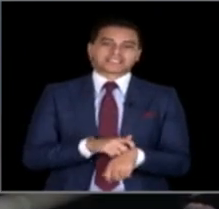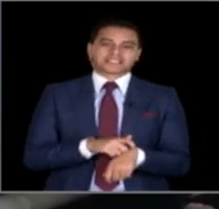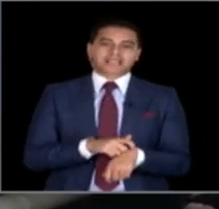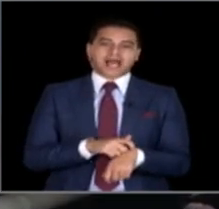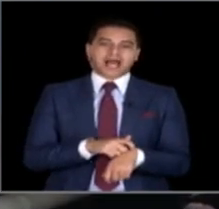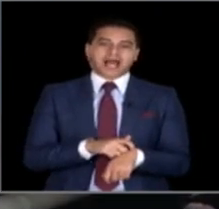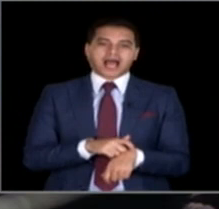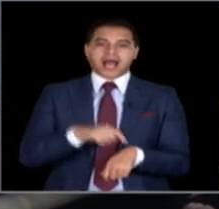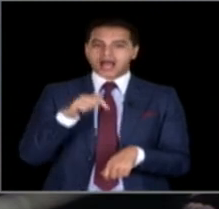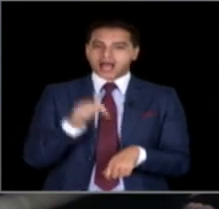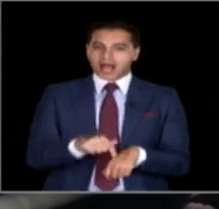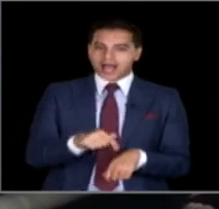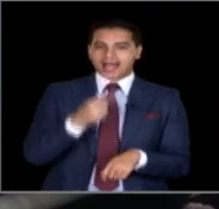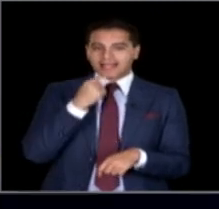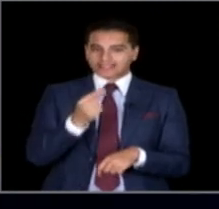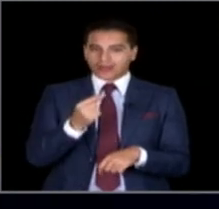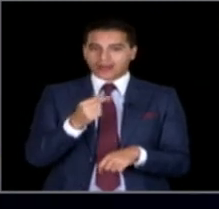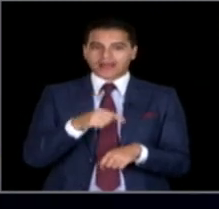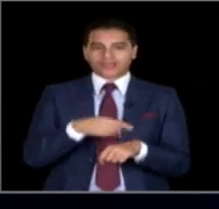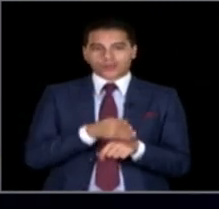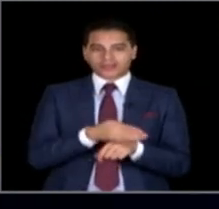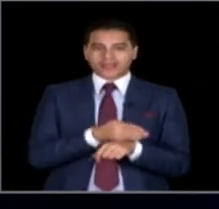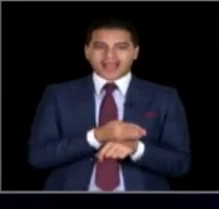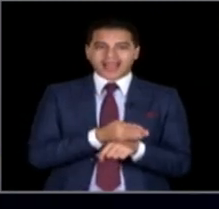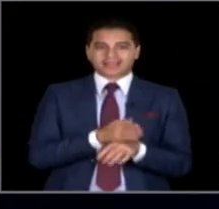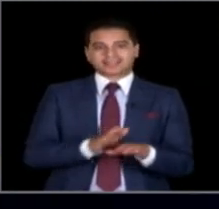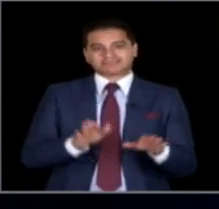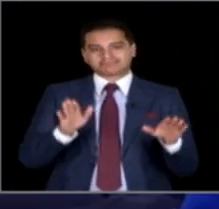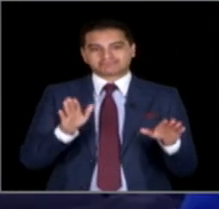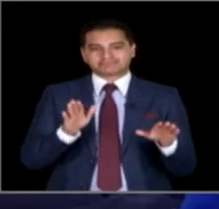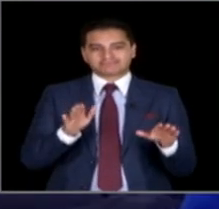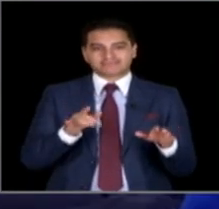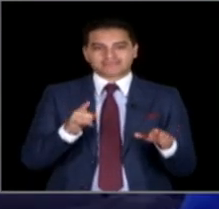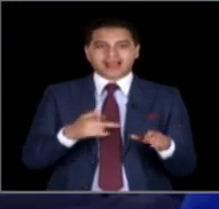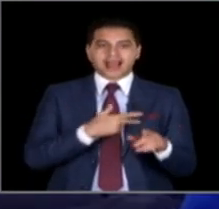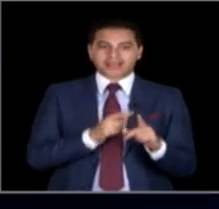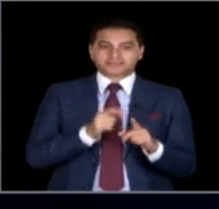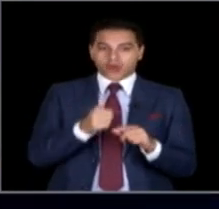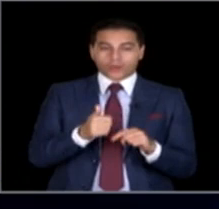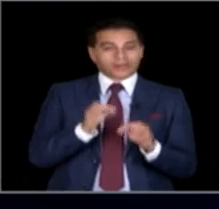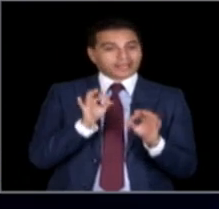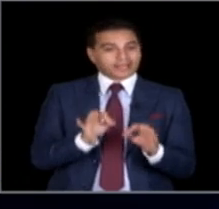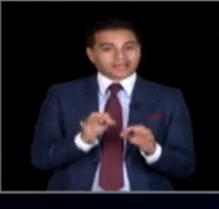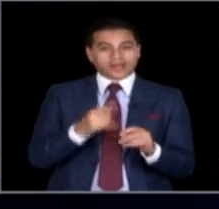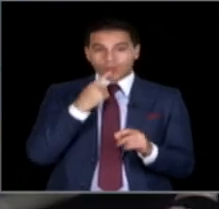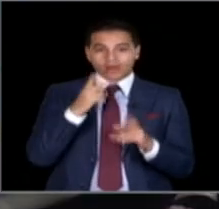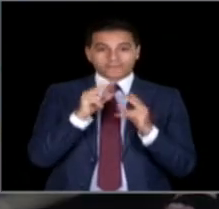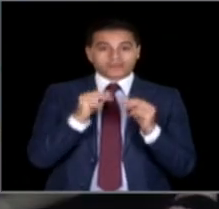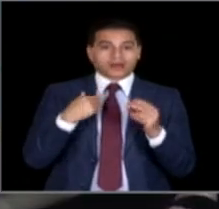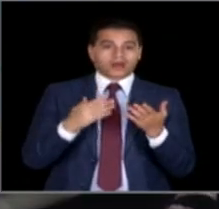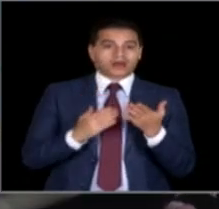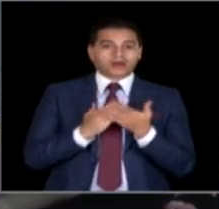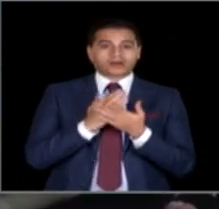يعني ثواني ودقايق. عجبك الاسم الساعة؟ جدا. احكي لي بقى عملت ايه في لبنان؟ انا